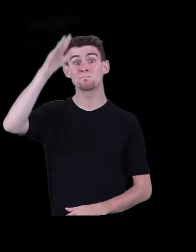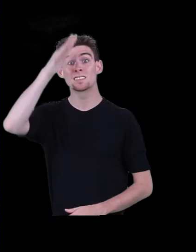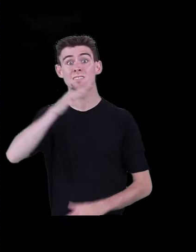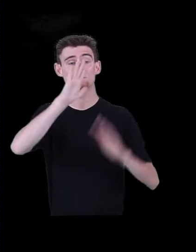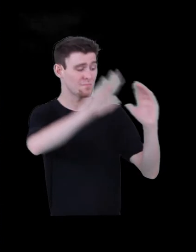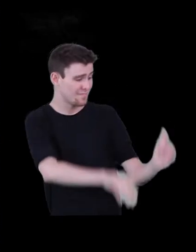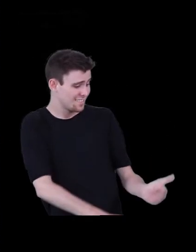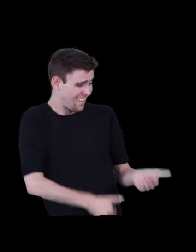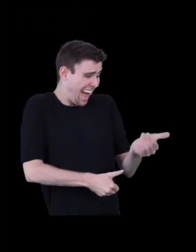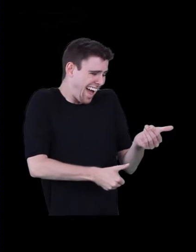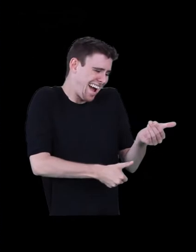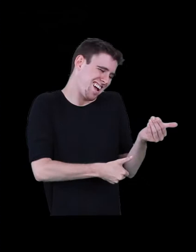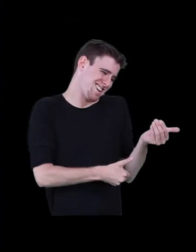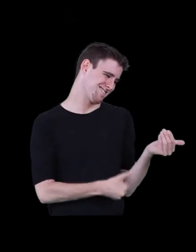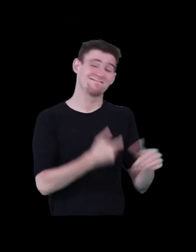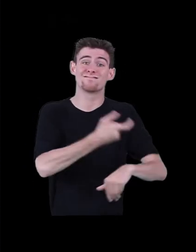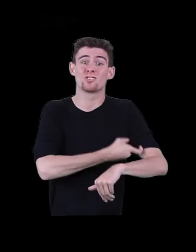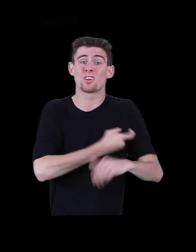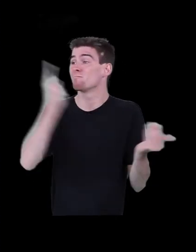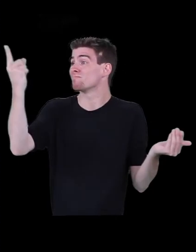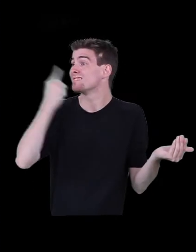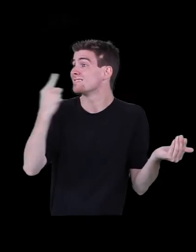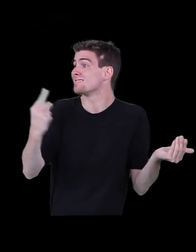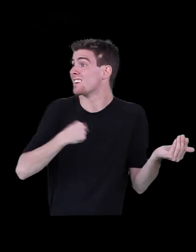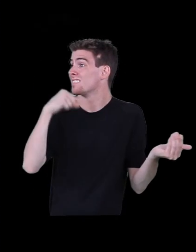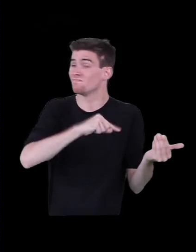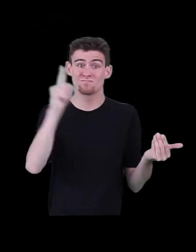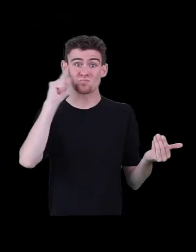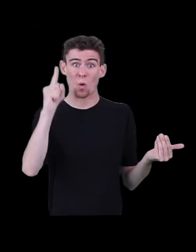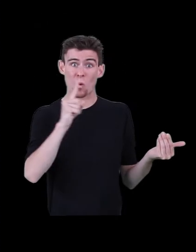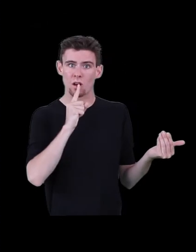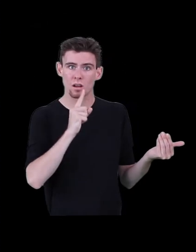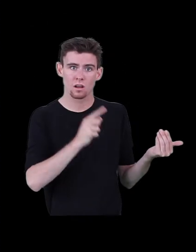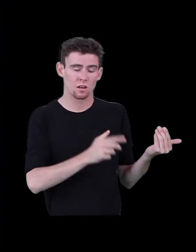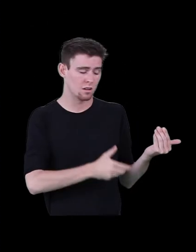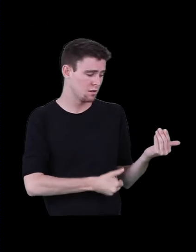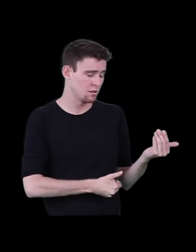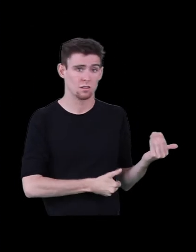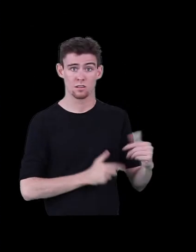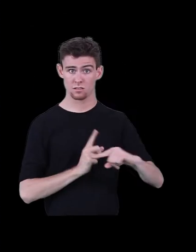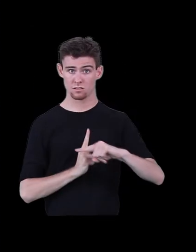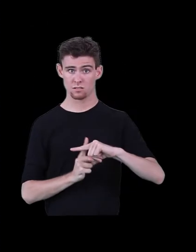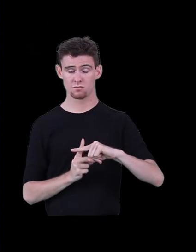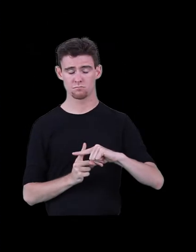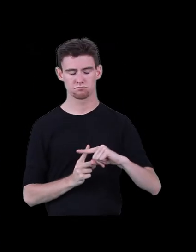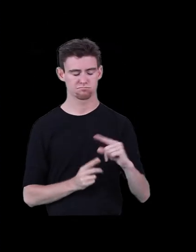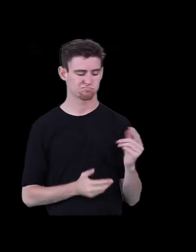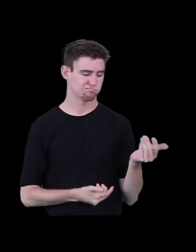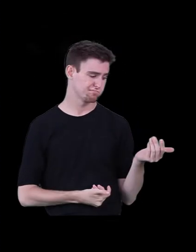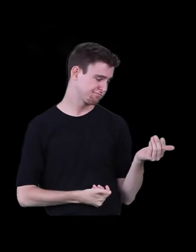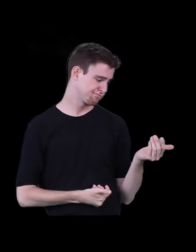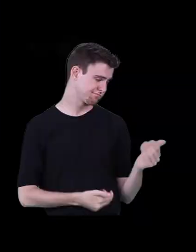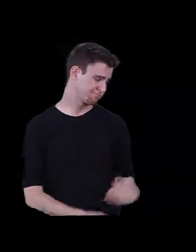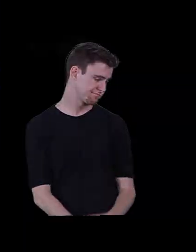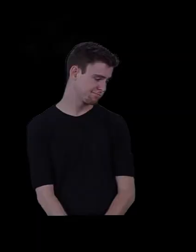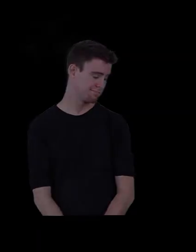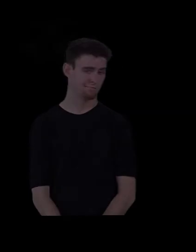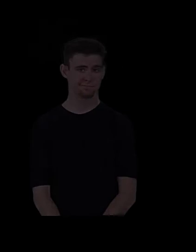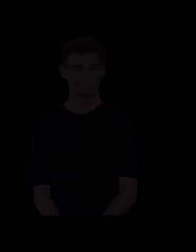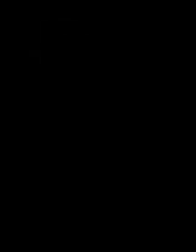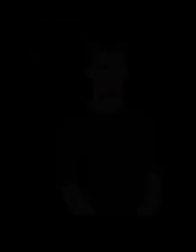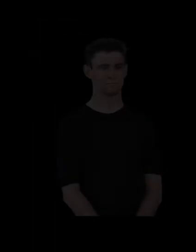Pour bien des parents, apprendre que leur enfant est sourd, ça vient des médecins. C'est pas toujours positif.